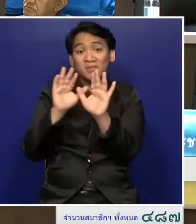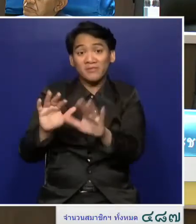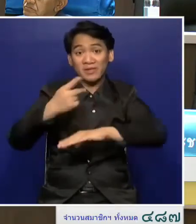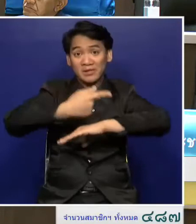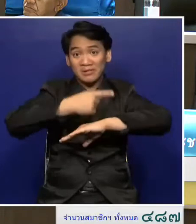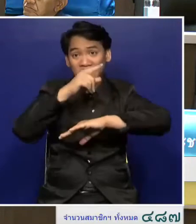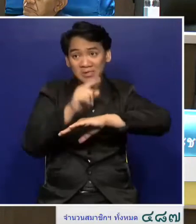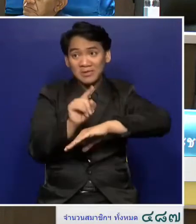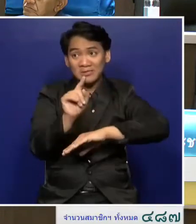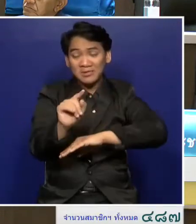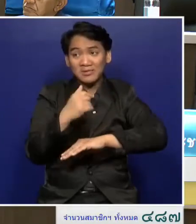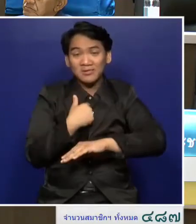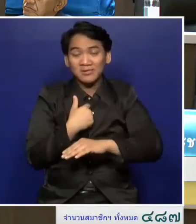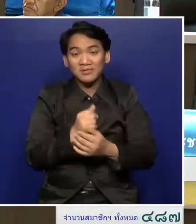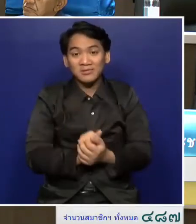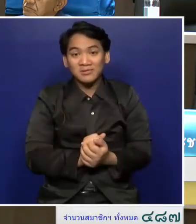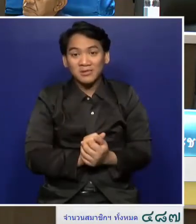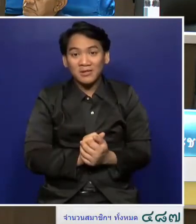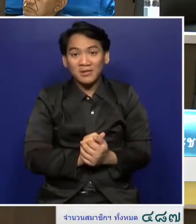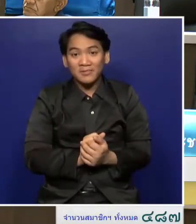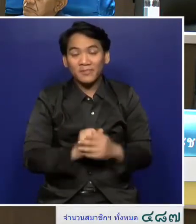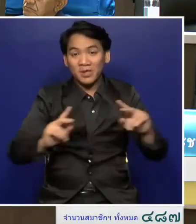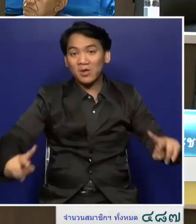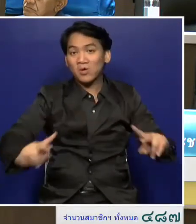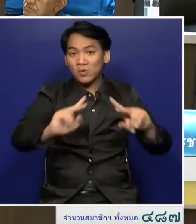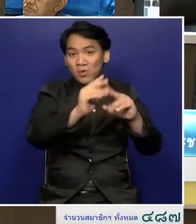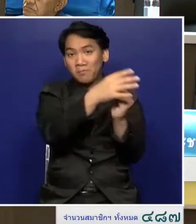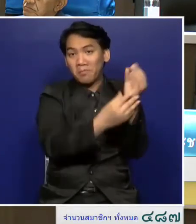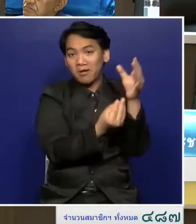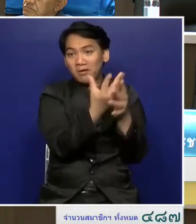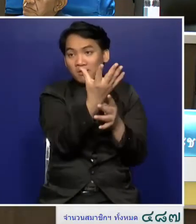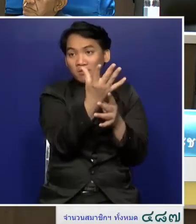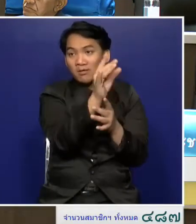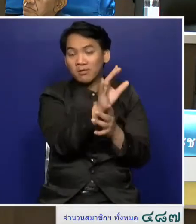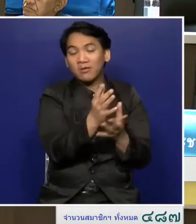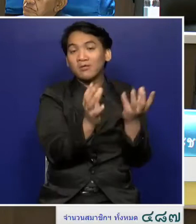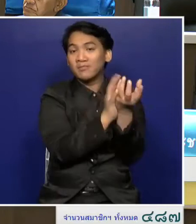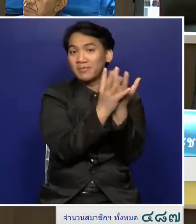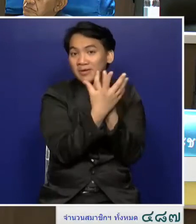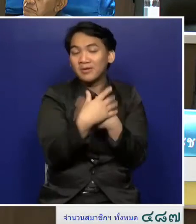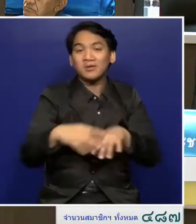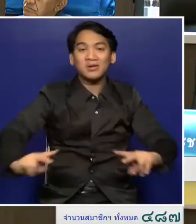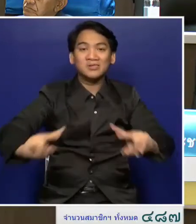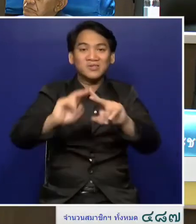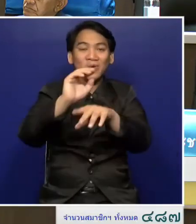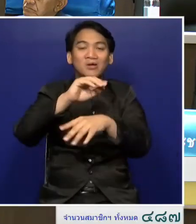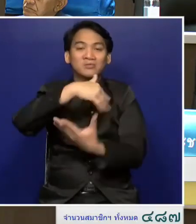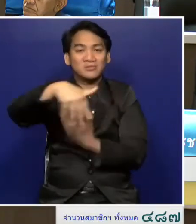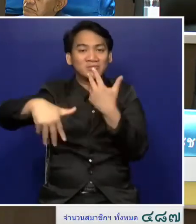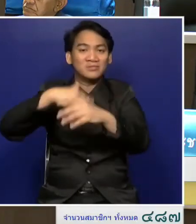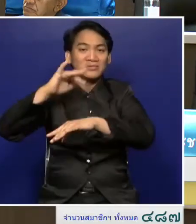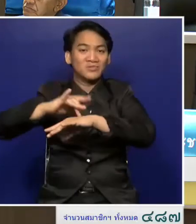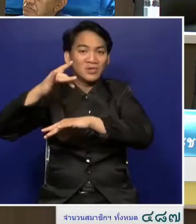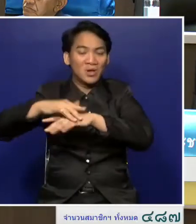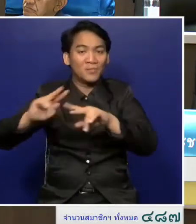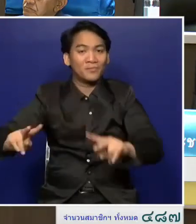หนอยงานทเกียวข้องไม่วาจะเป็น Comptgs.g. สันสระปวมชาịและสิงวัตร Horizon กรชา ประท